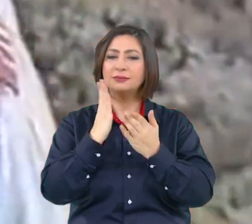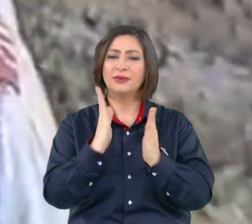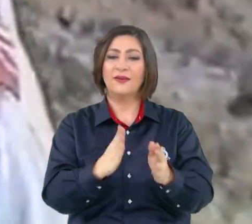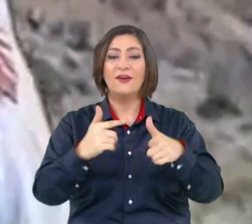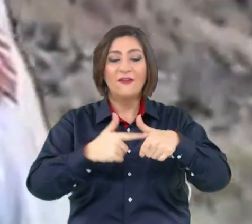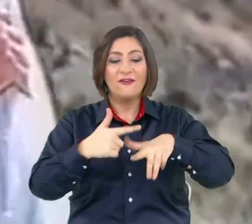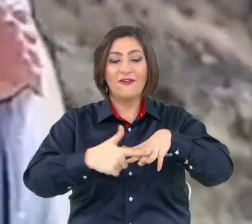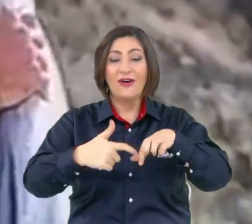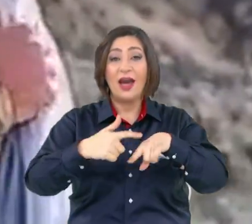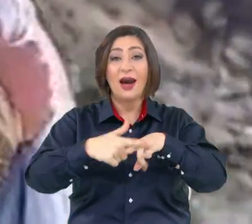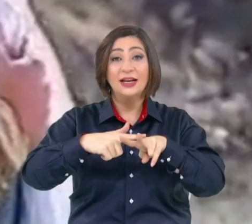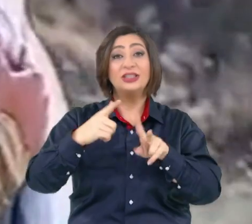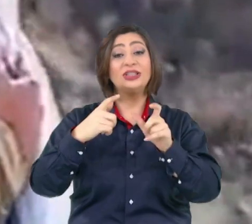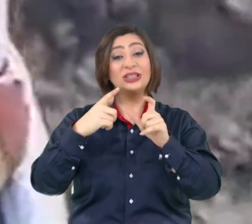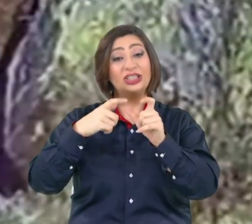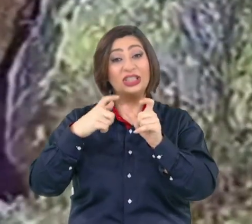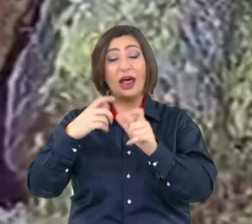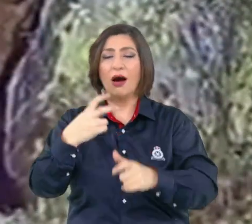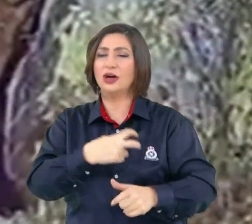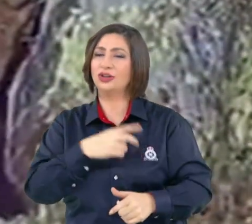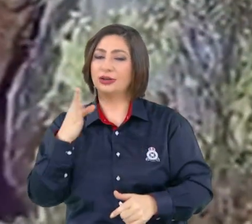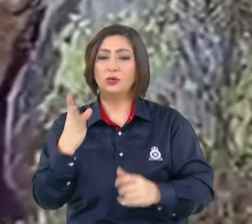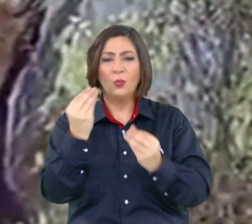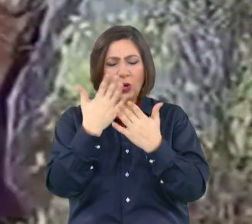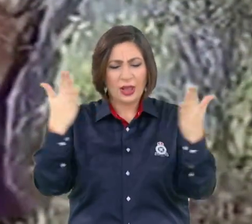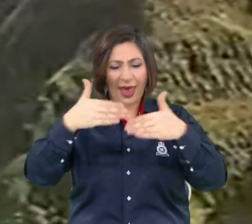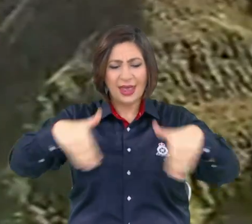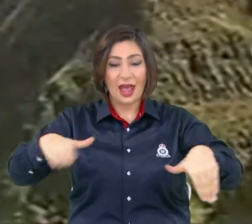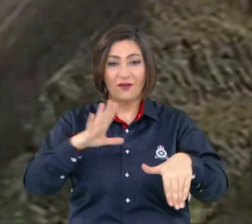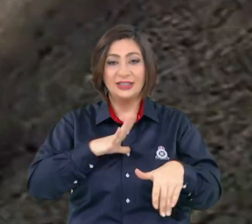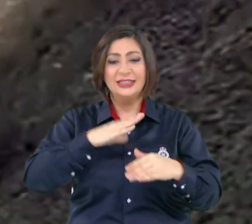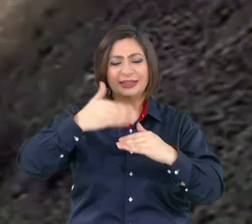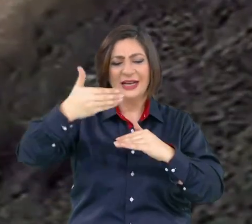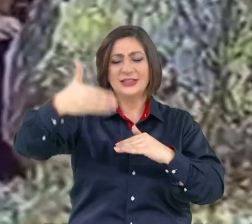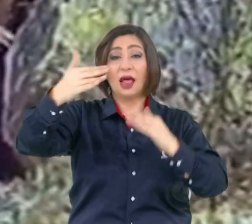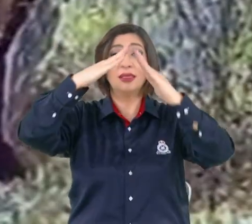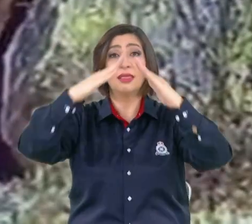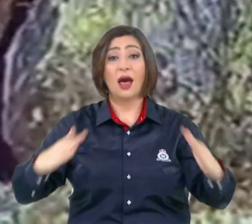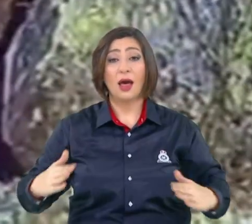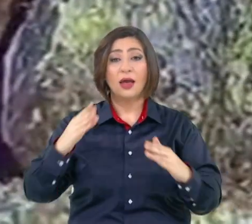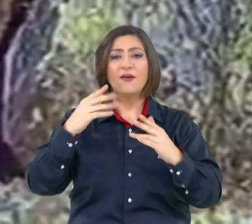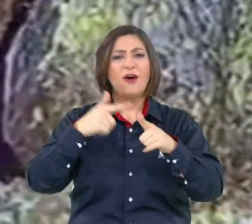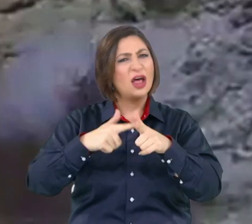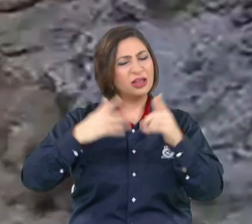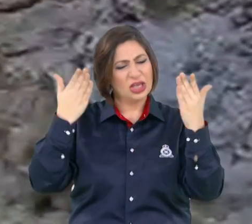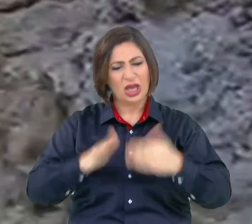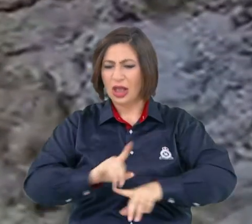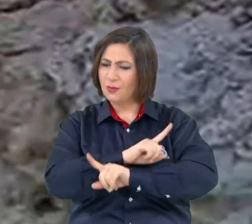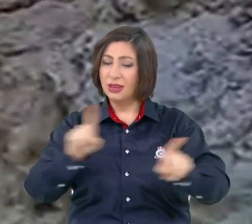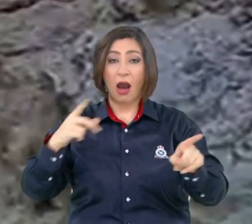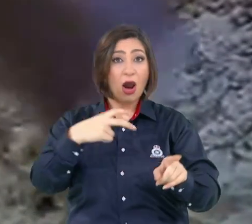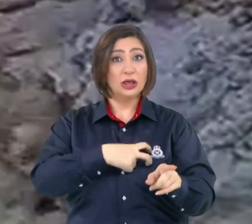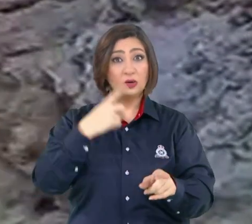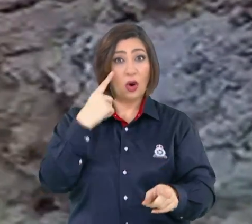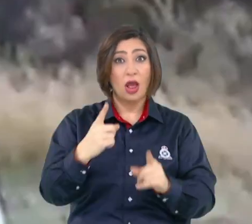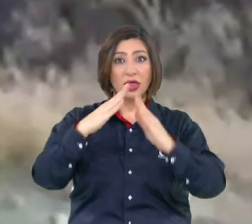Ferhat Şirin'e aşıktı ama aralarında büyük bir engel vardı. Sıra sıra dağlar. Ferhat yıkılmadı. Aşkı uğruna